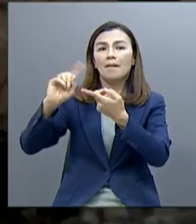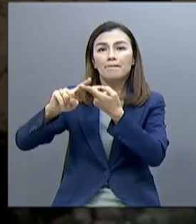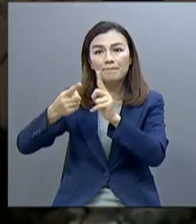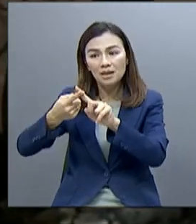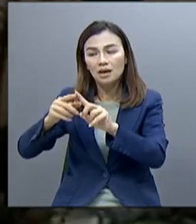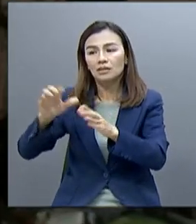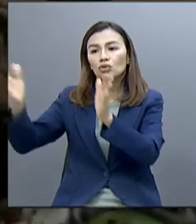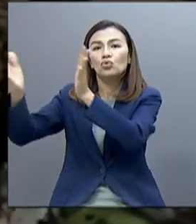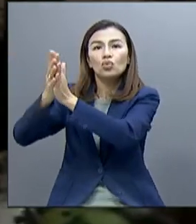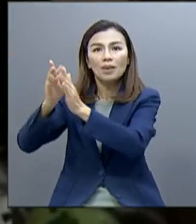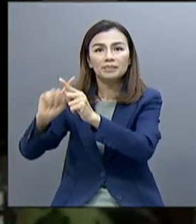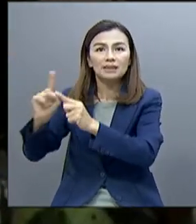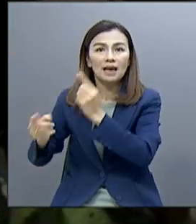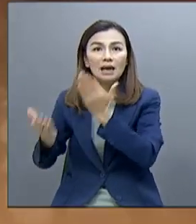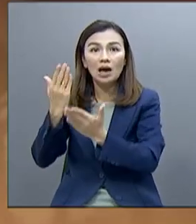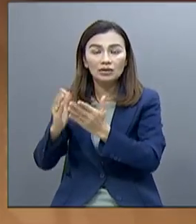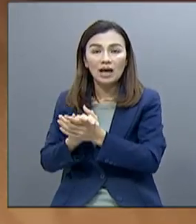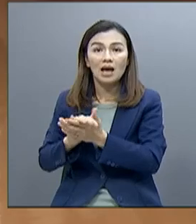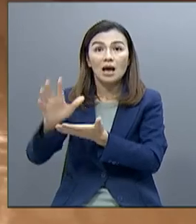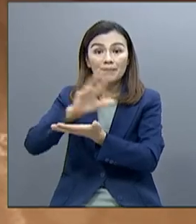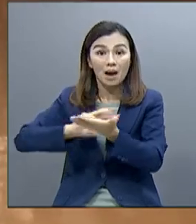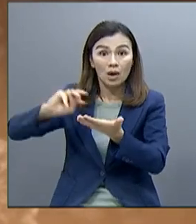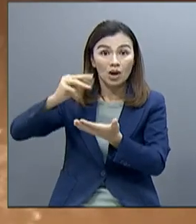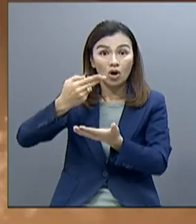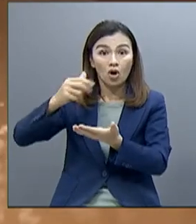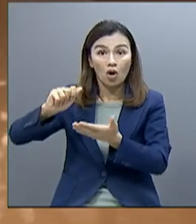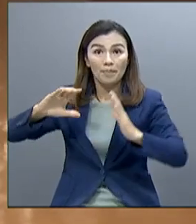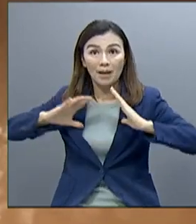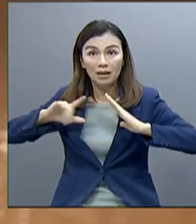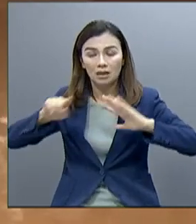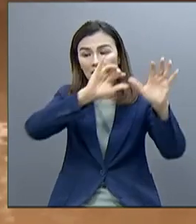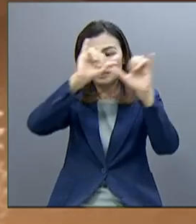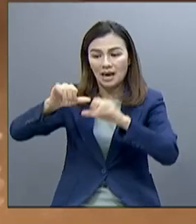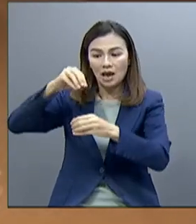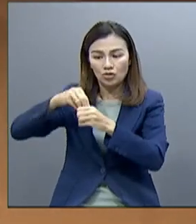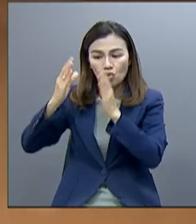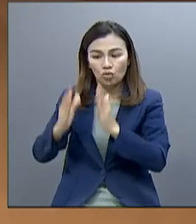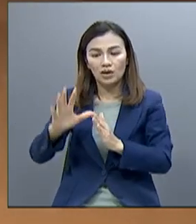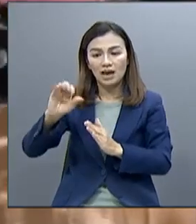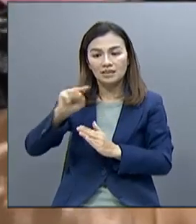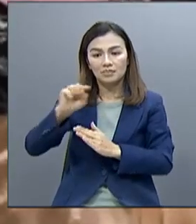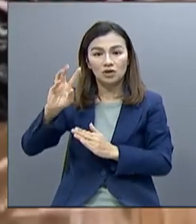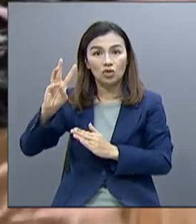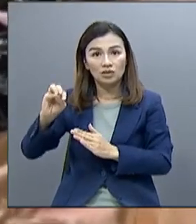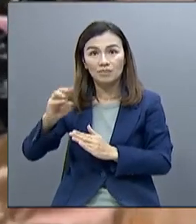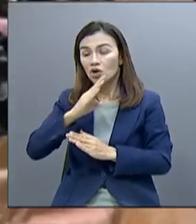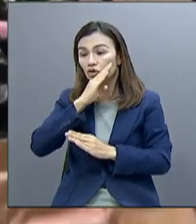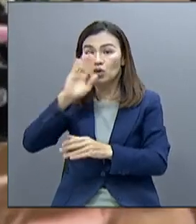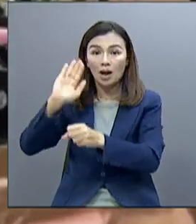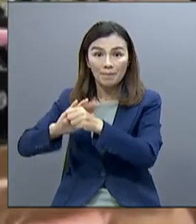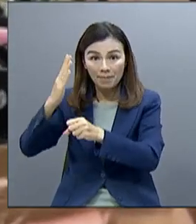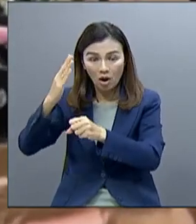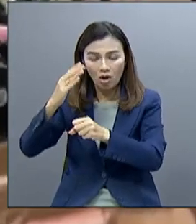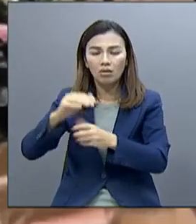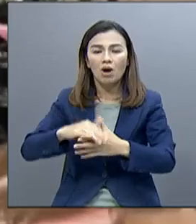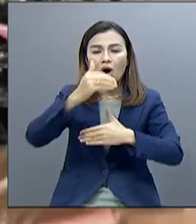ทางมหาวิทยาลัยพะเยาจัดเตรียมหอพักของมหาวิทยาลัยรองรับนิสิตได้ประมาณ 50-60 คนถ้าเกิดไม่พอก็จะเปิดอาคาร